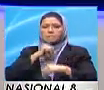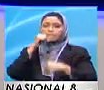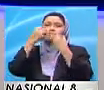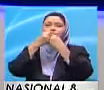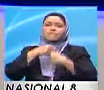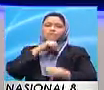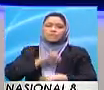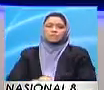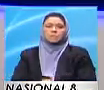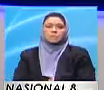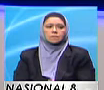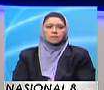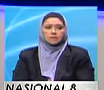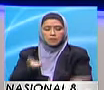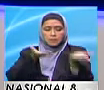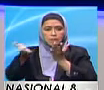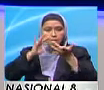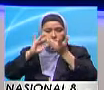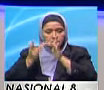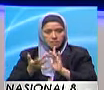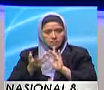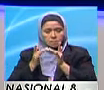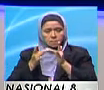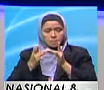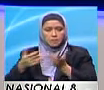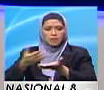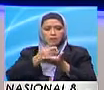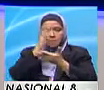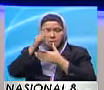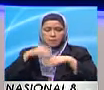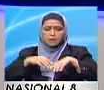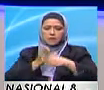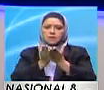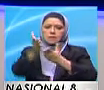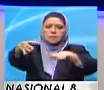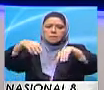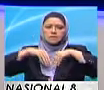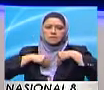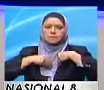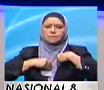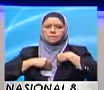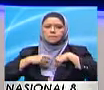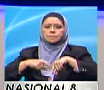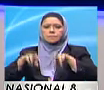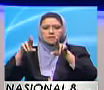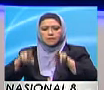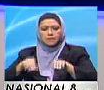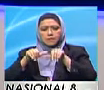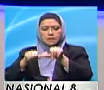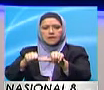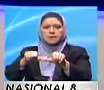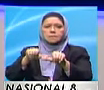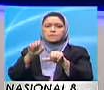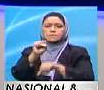Perkhidmatan capaian internet secara kolektif akan terus diterima penduduk Parlimen Sungai Besar. Timbalan Menteri Komunikasi dan Multimedia Datuk Jalani